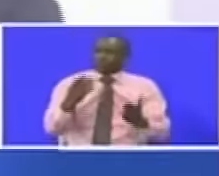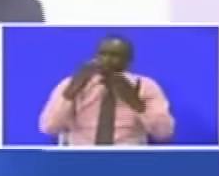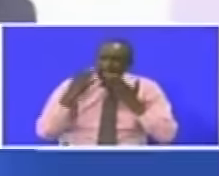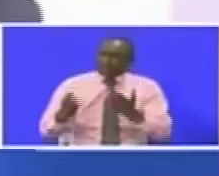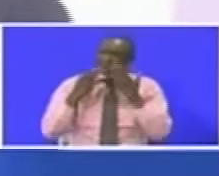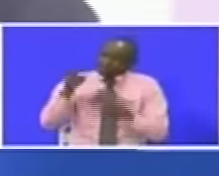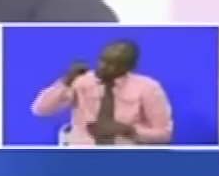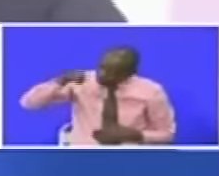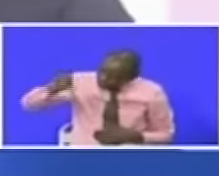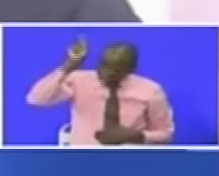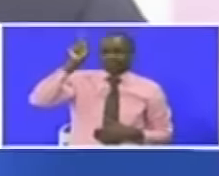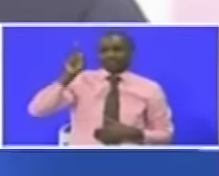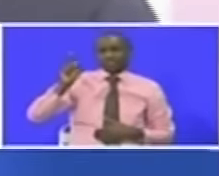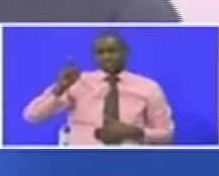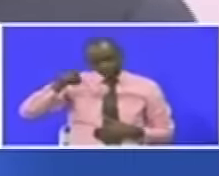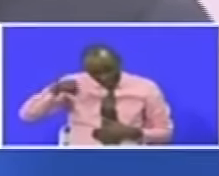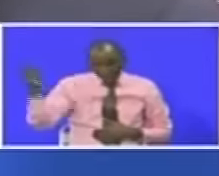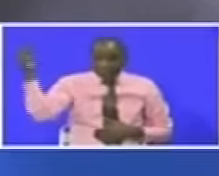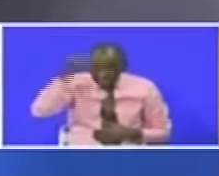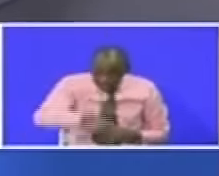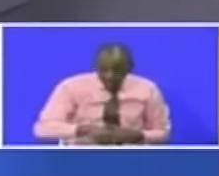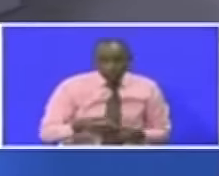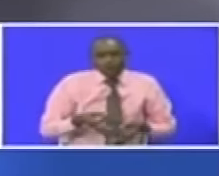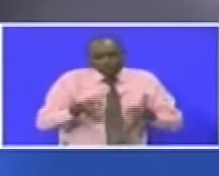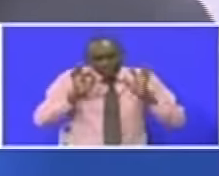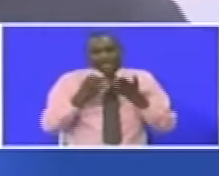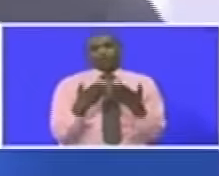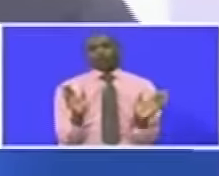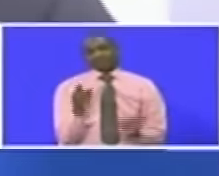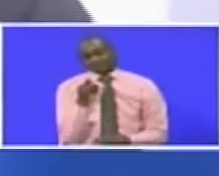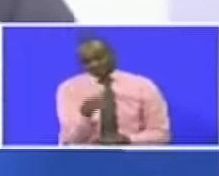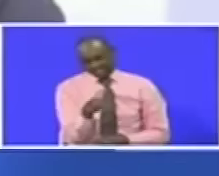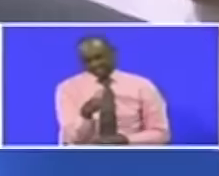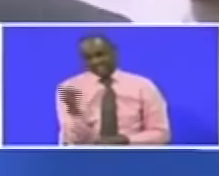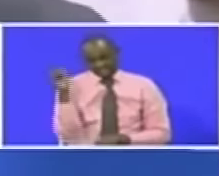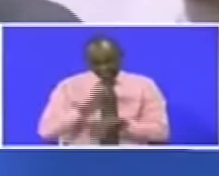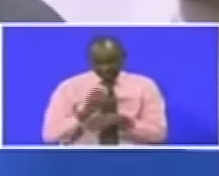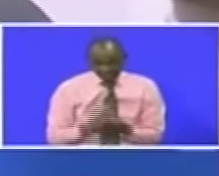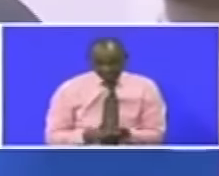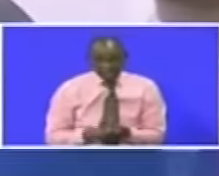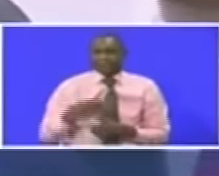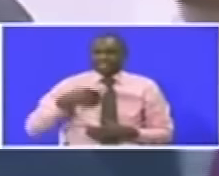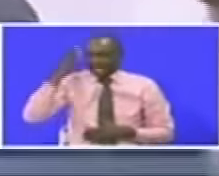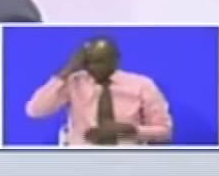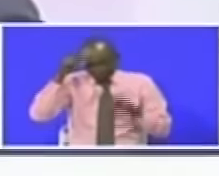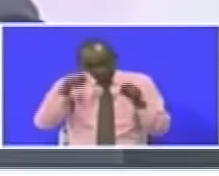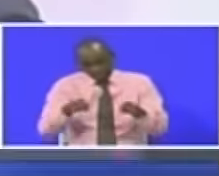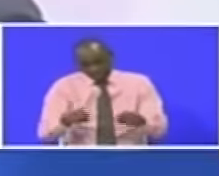kwamba wewe mwenyewe umekuja kuifungua siku hii ya leo. Nina furaha leo